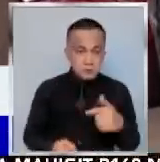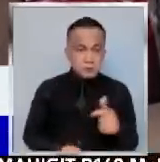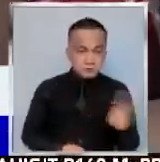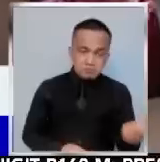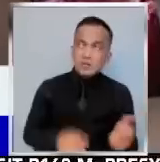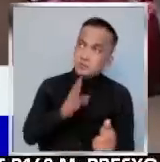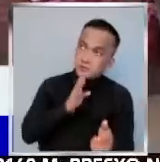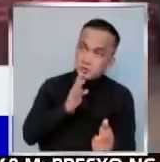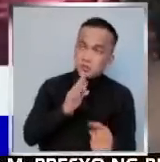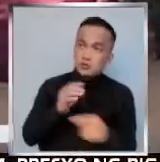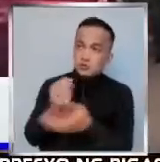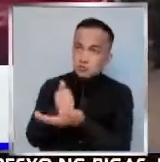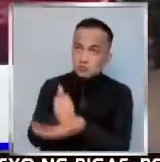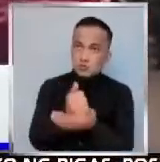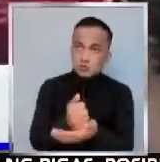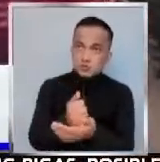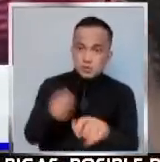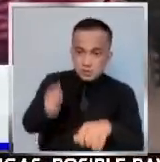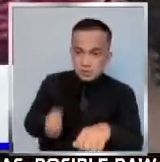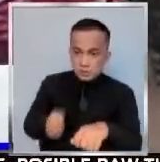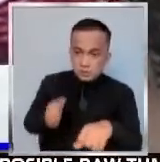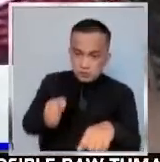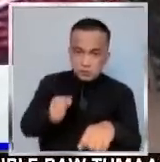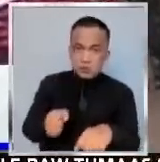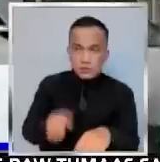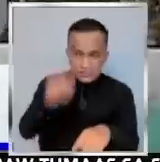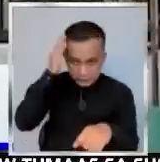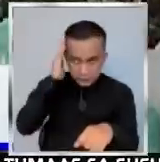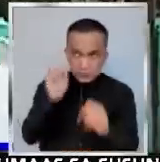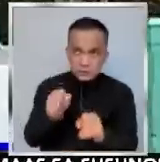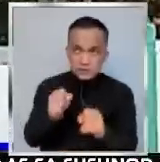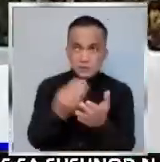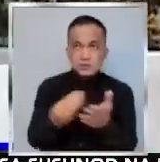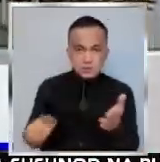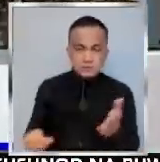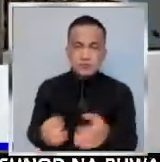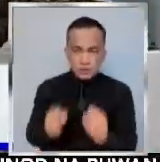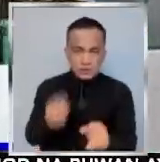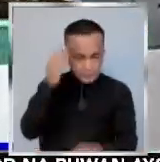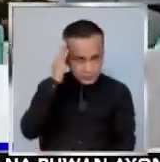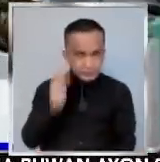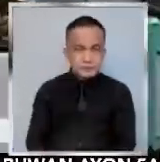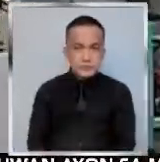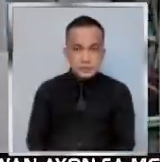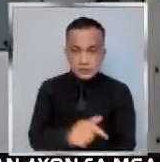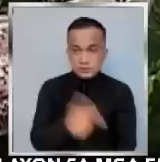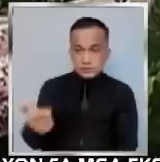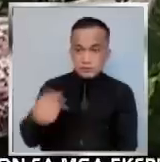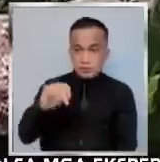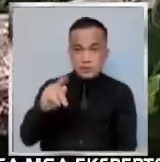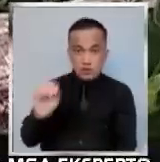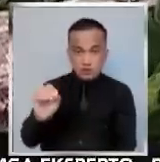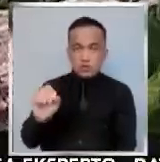kailangan kunin kang karpentero. Pwede tayong makiusap sa kanila basta't nadyan ang materialis. Sa bayan naman ng Polillo, nasa mahigit 20 bahay